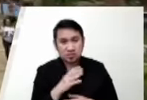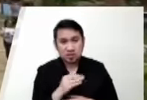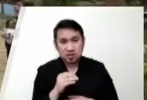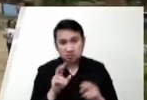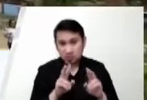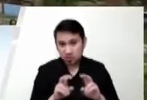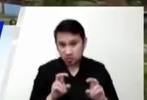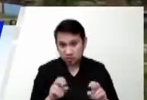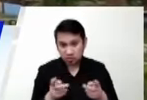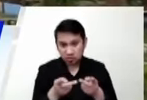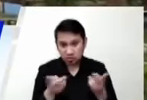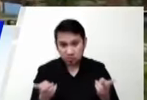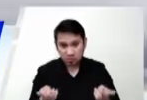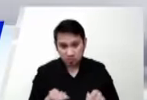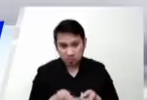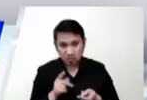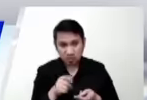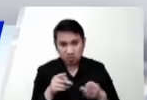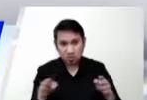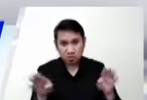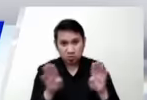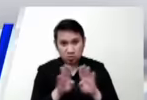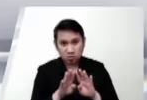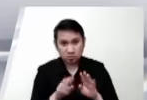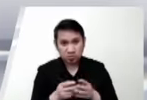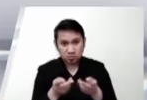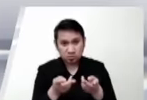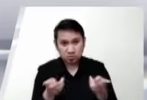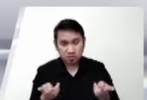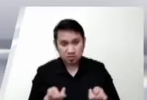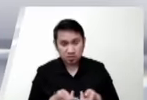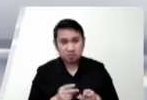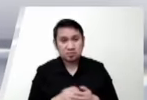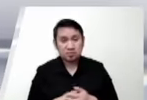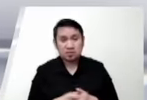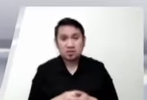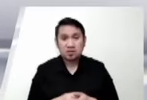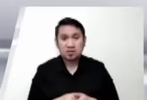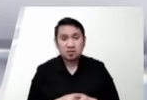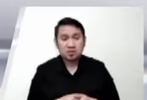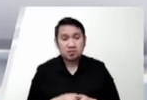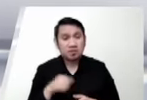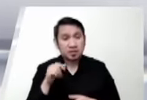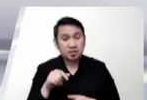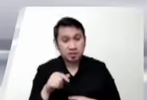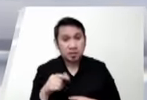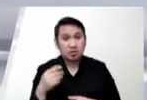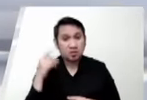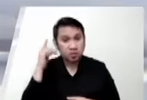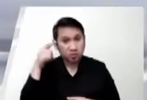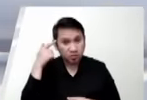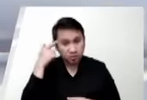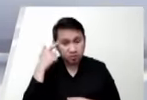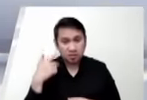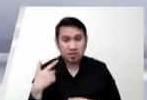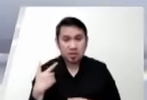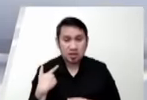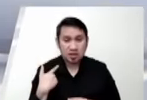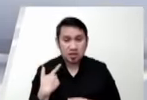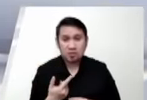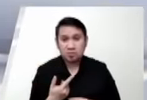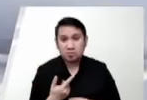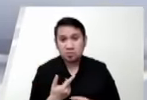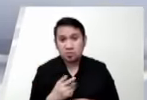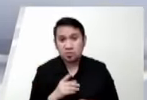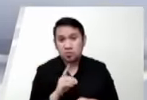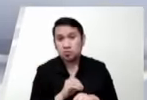para ipatupad ang closure order. Under the local government code, it's the municipal government that has the primary duty to issue the